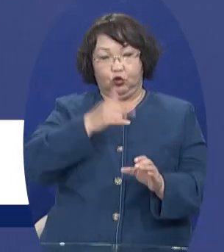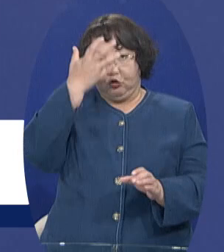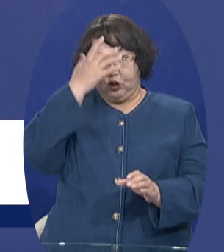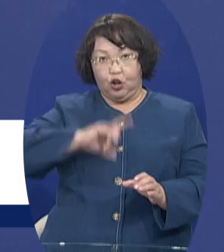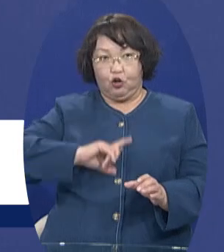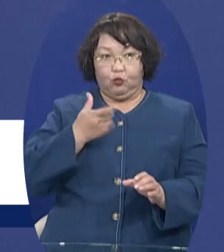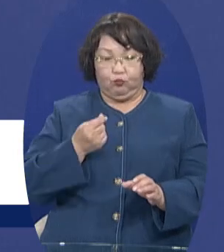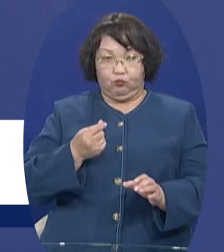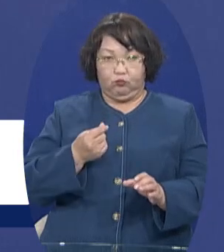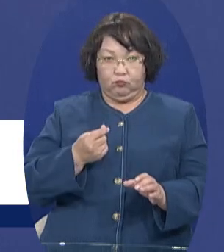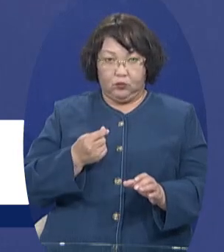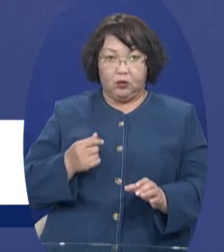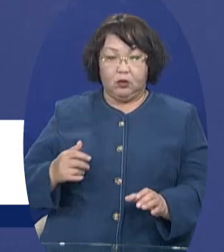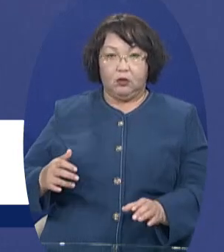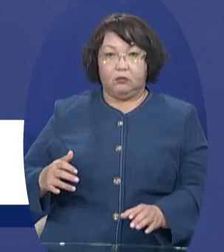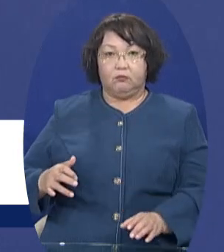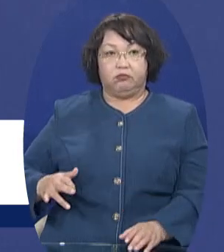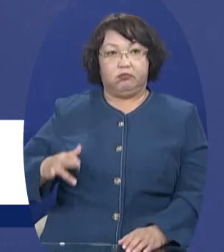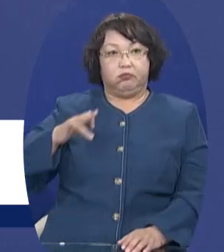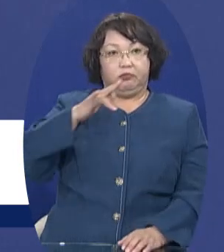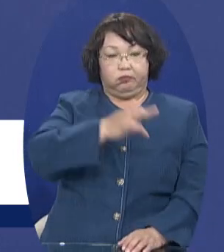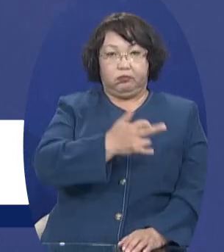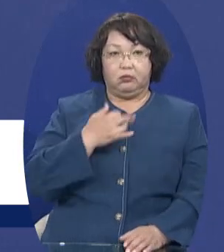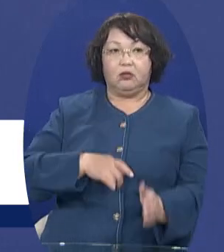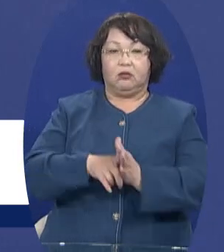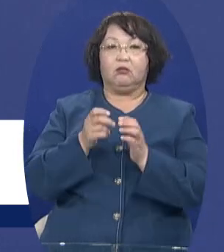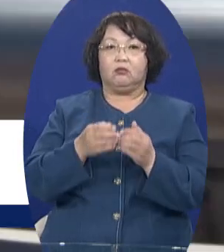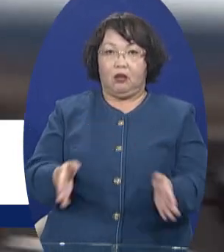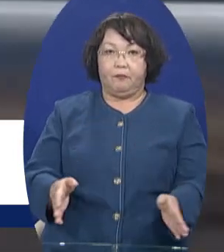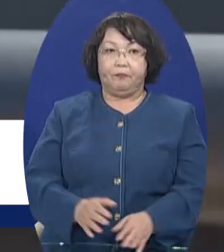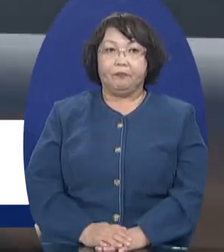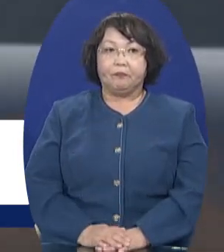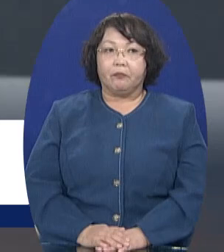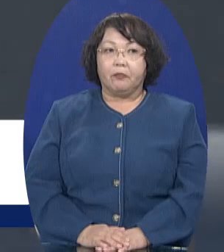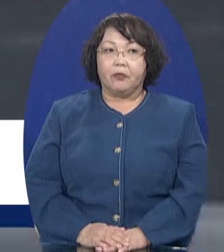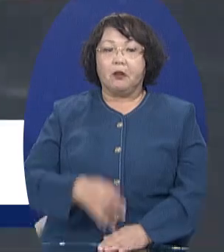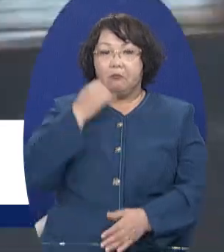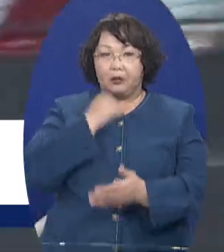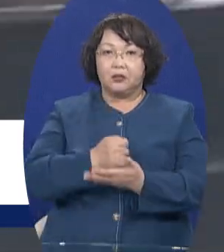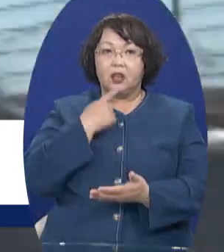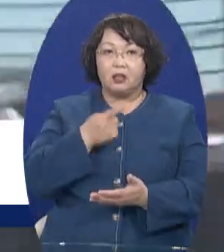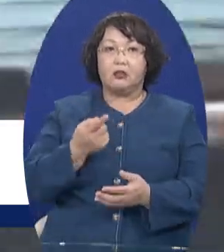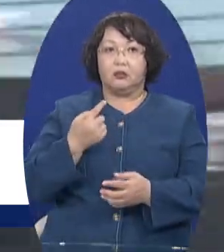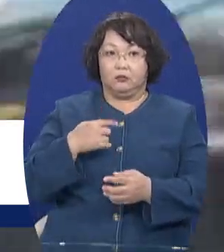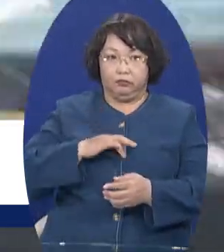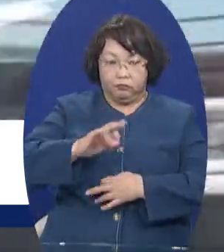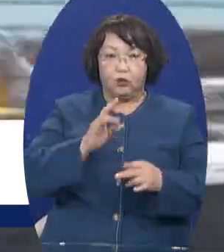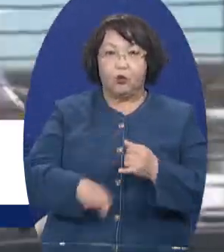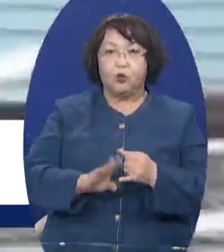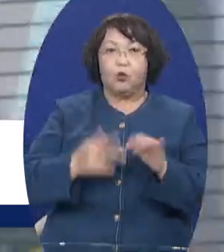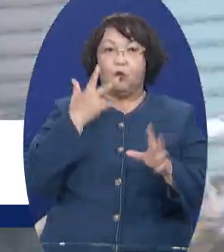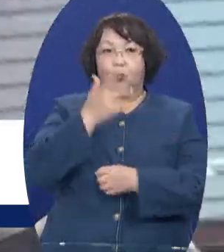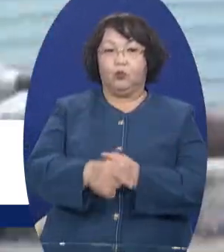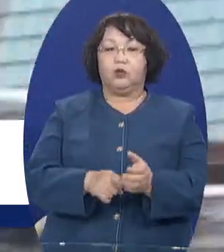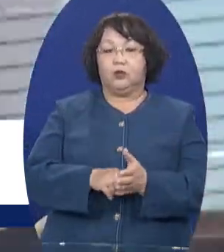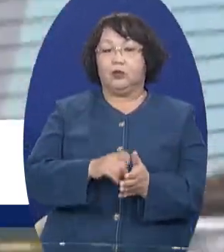Korea агаарын тээврийн компанийн нислэгийг дахин эхлүүлэх төлөвлөгөөг батламжилсан гэдгийг мэдгдлээ. Хэрэв энэ нислэгийг эргэн сэргээвэл сүүлийн 3 жил хагас хугацаанд